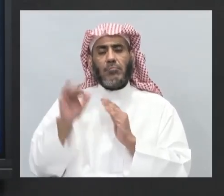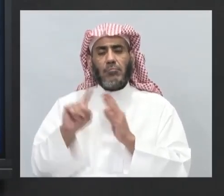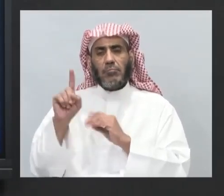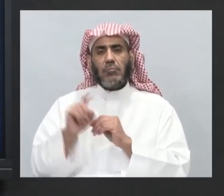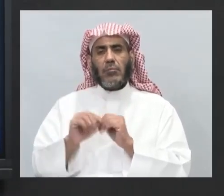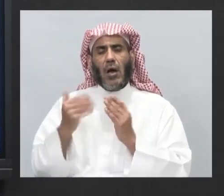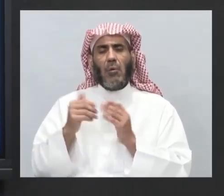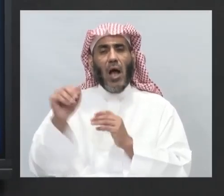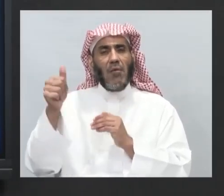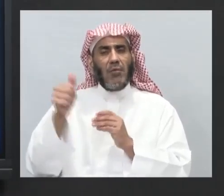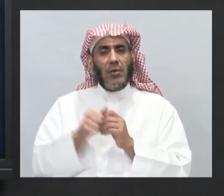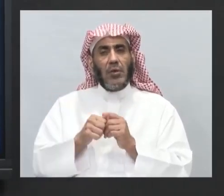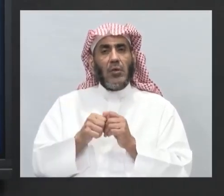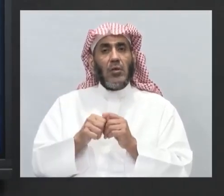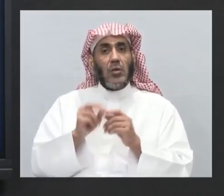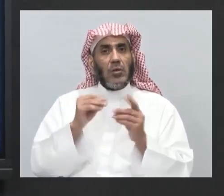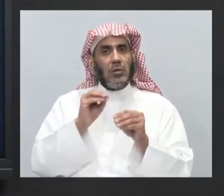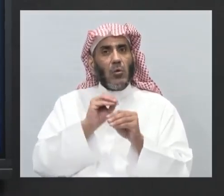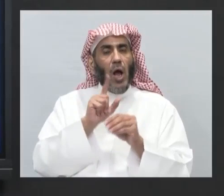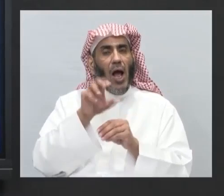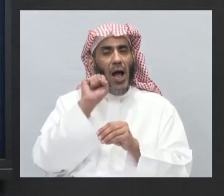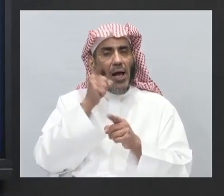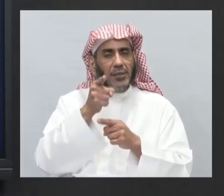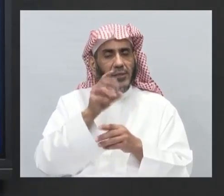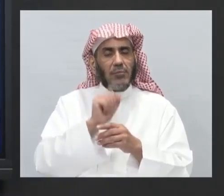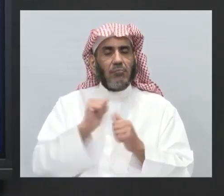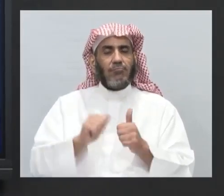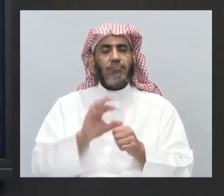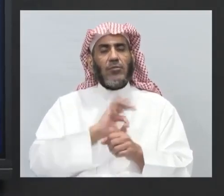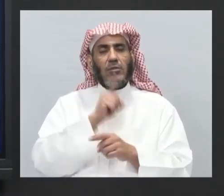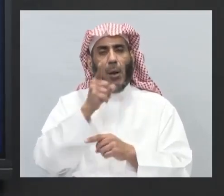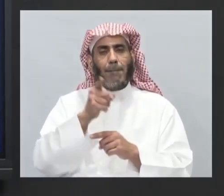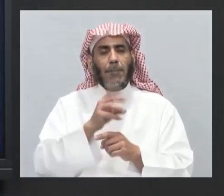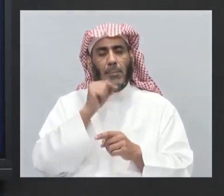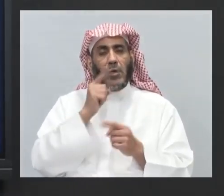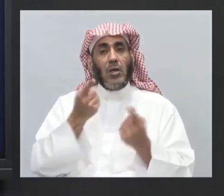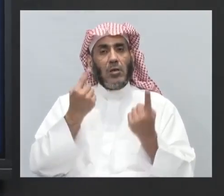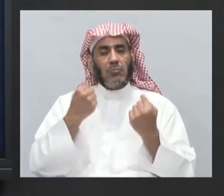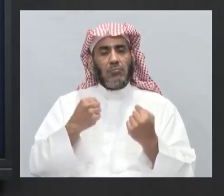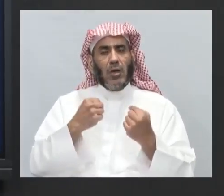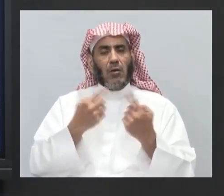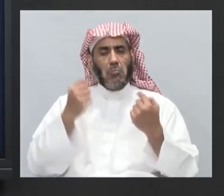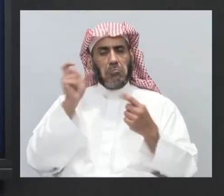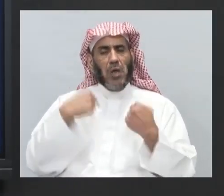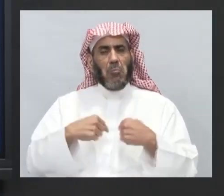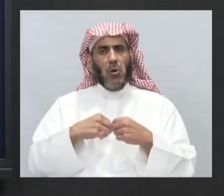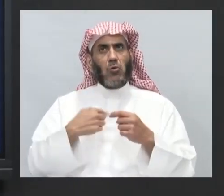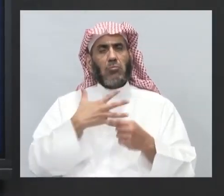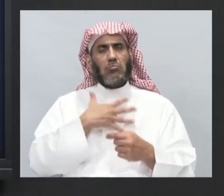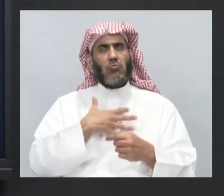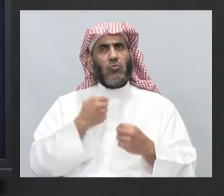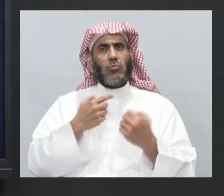من الف الف كان التوجيه لك انت عزيزي الطالب بمعنى انه فعلا انا يجب ان اشعر نفسي بقضيه